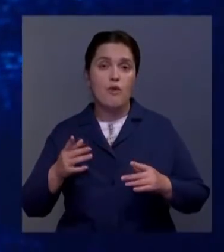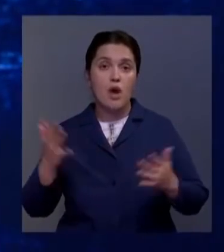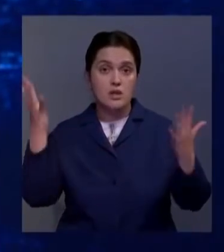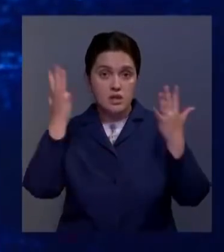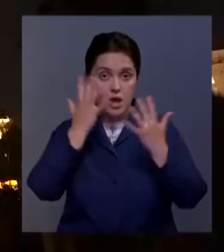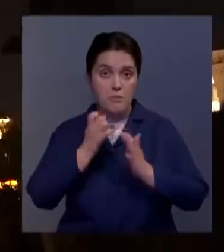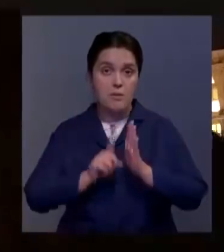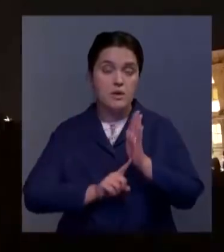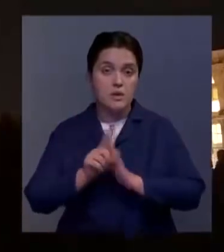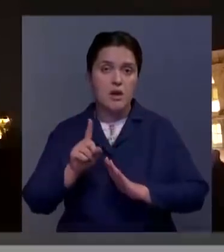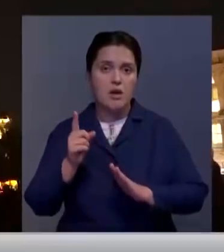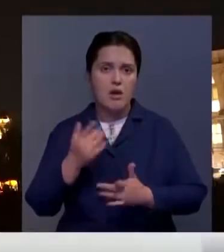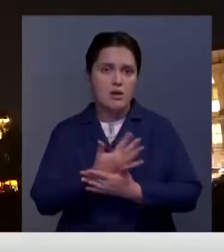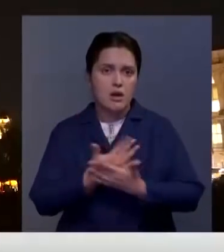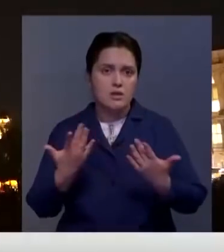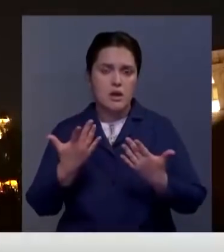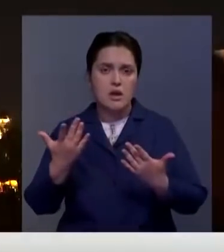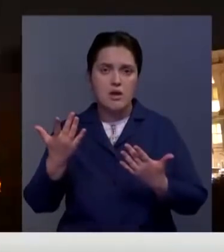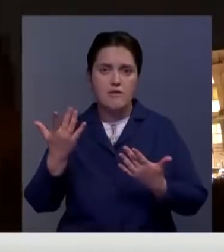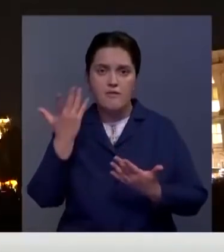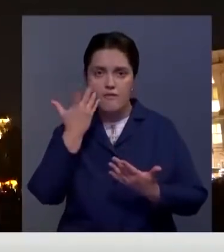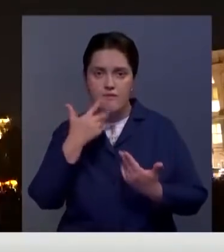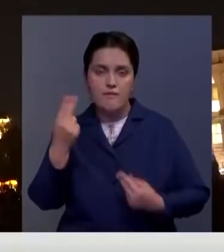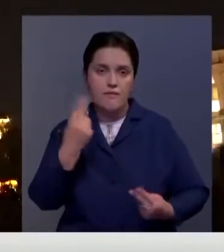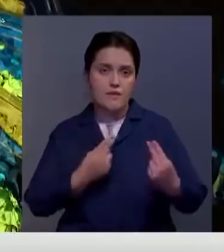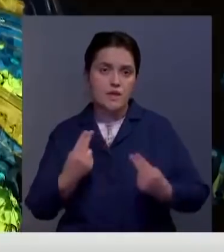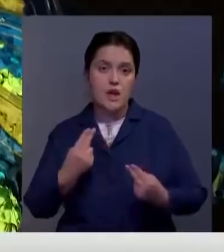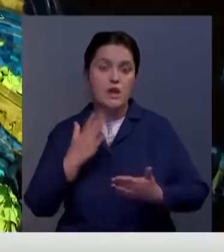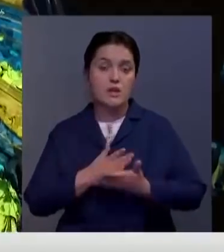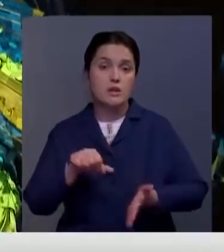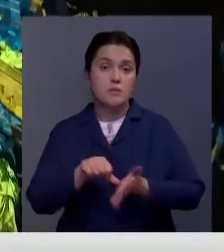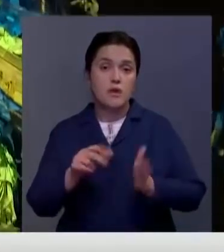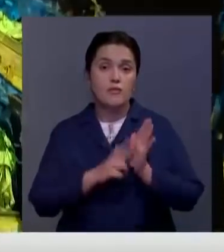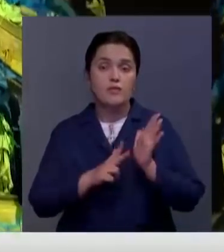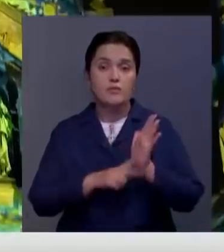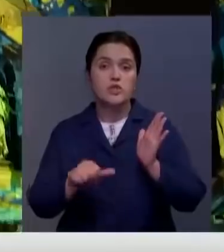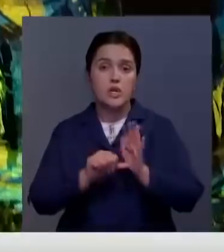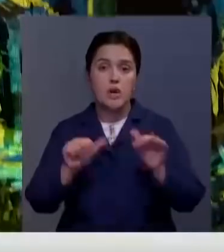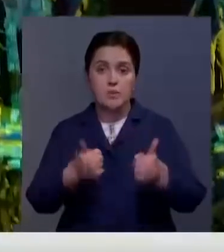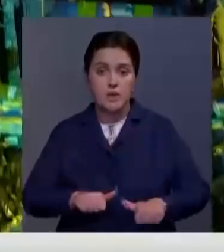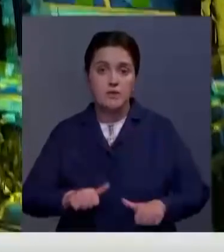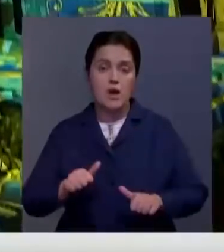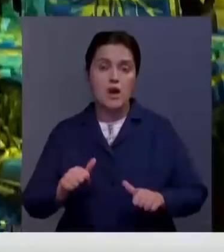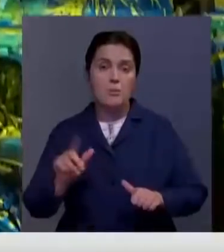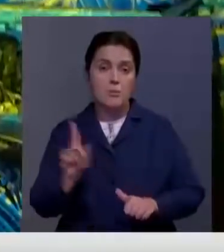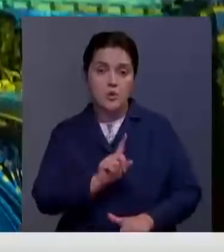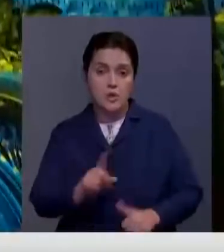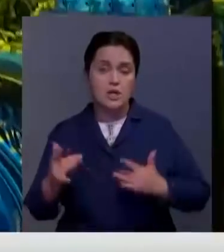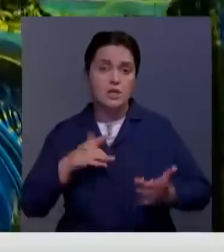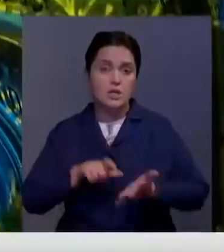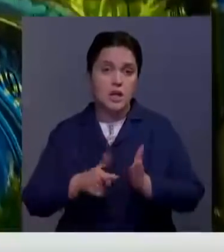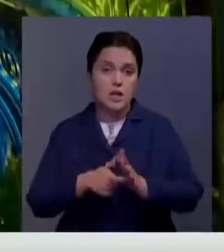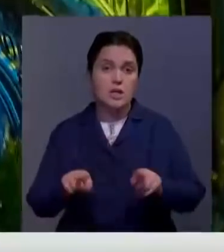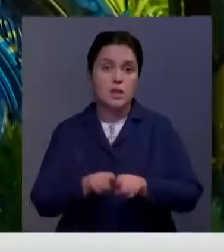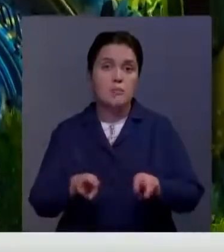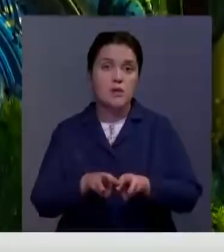зрители могут увидеть более сотни инсталляций. В этом году в представлении участвует 86 объектов. Среди них музеи, концертные